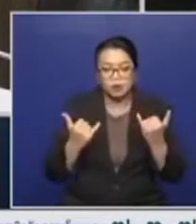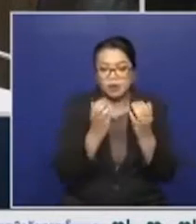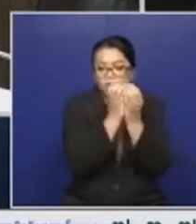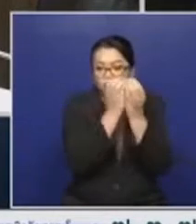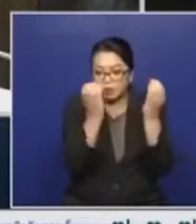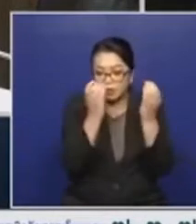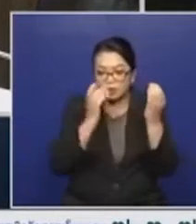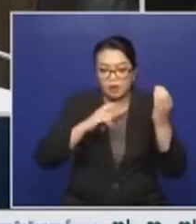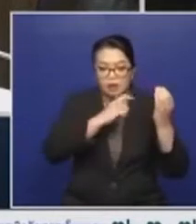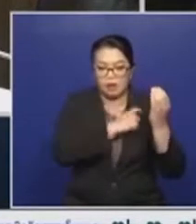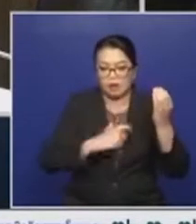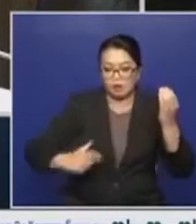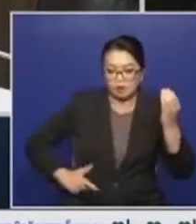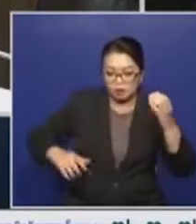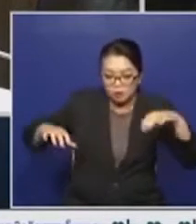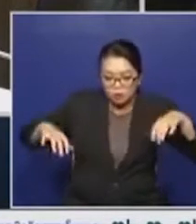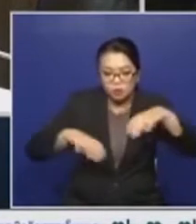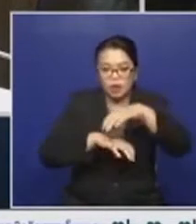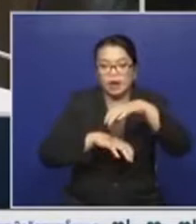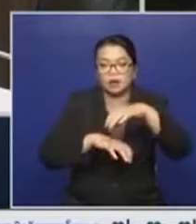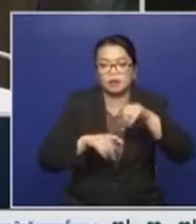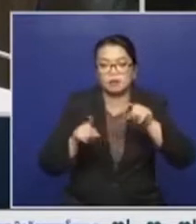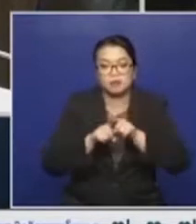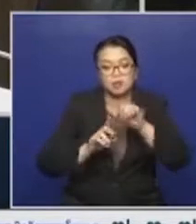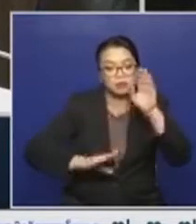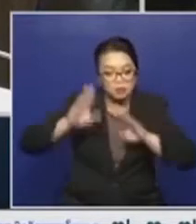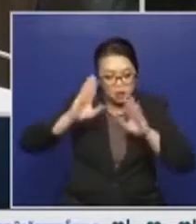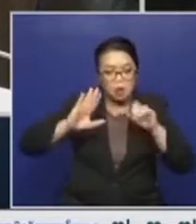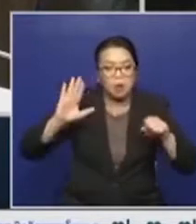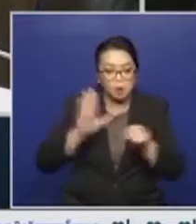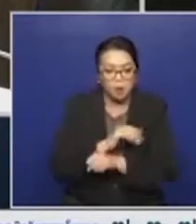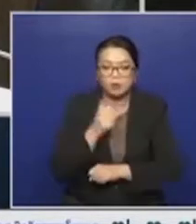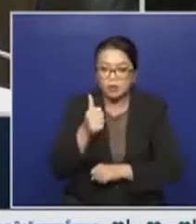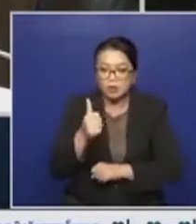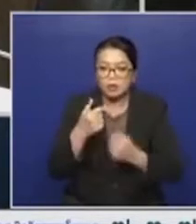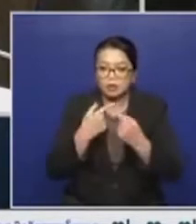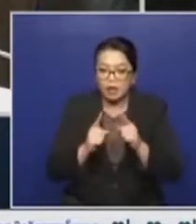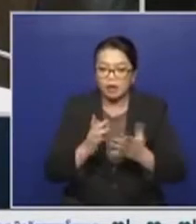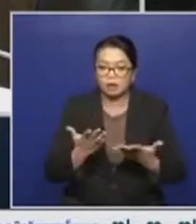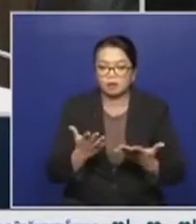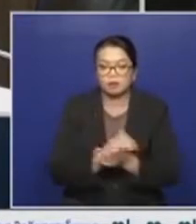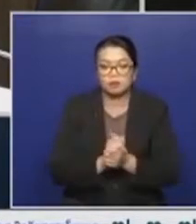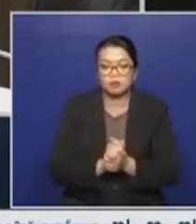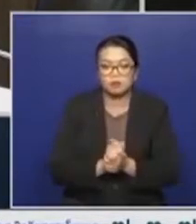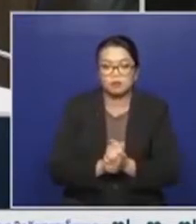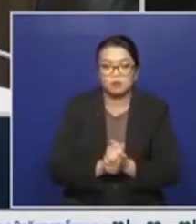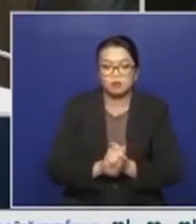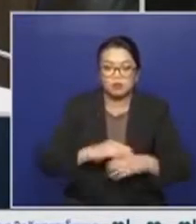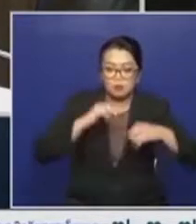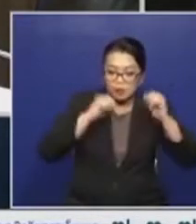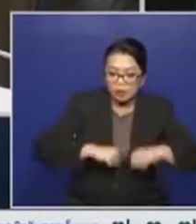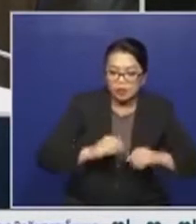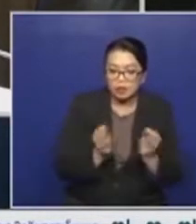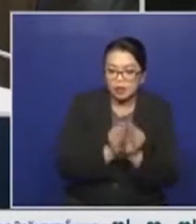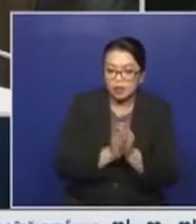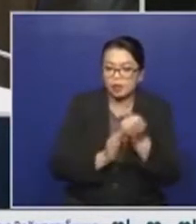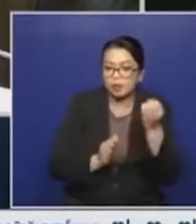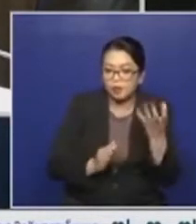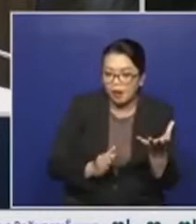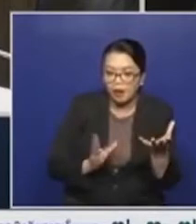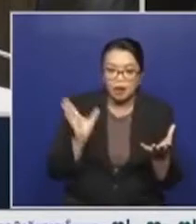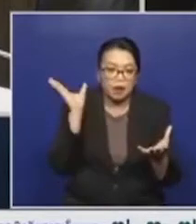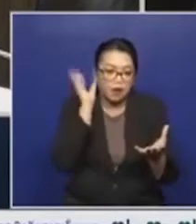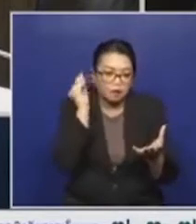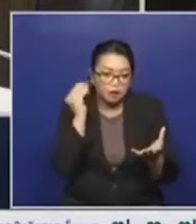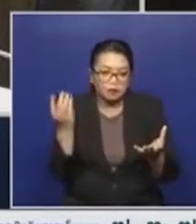นั้นมีคุณลักษณะของความเป็นประชาธิปไตยอย่างครบถ้วนไม่ว่าจะเป็นการถือมติเสียงข้างมากลบ